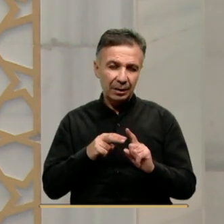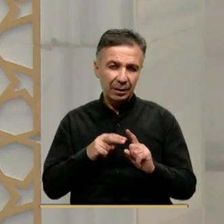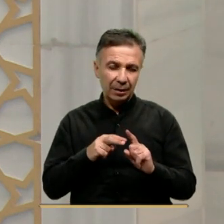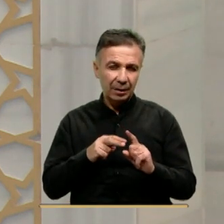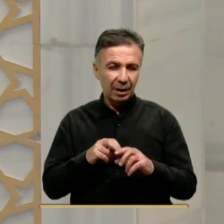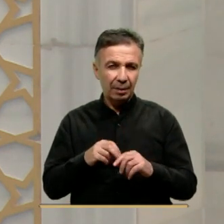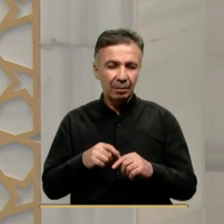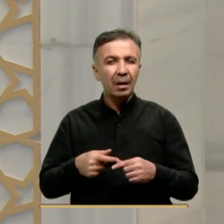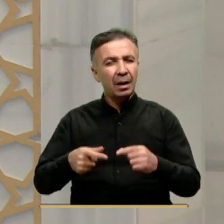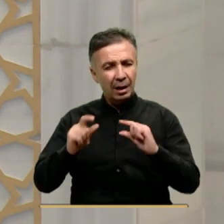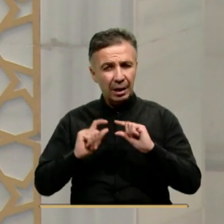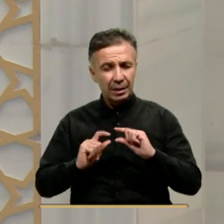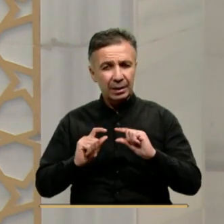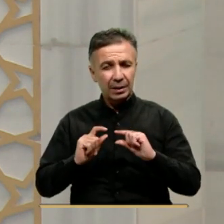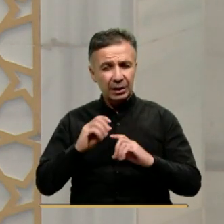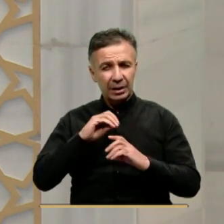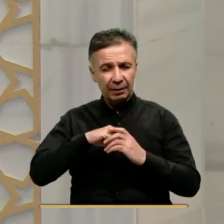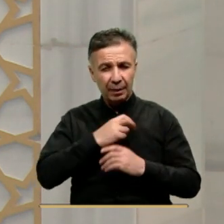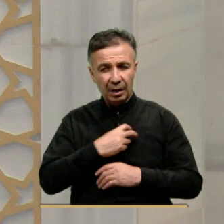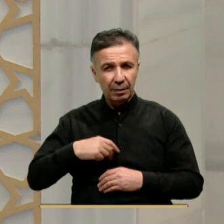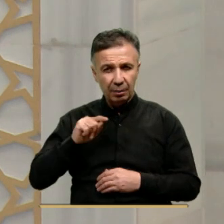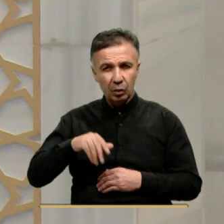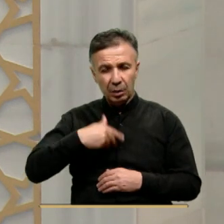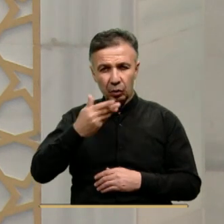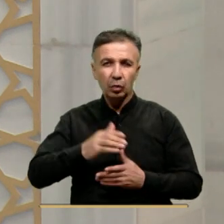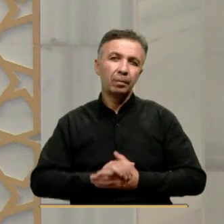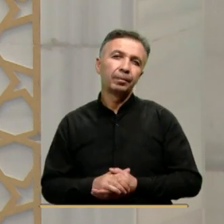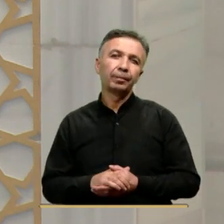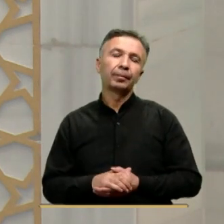Efendimiz aleyhissalatu vesselam şöyle buyurmaktadır